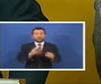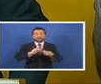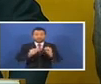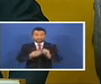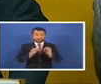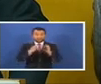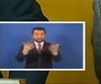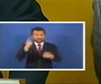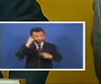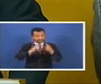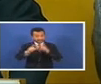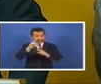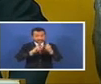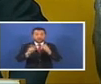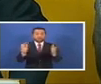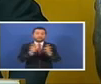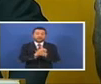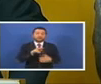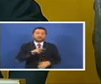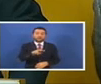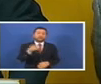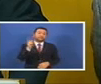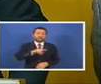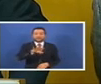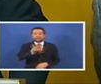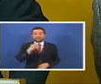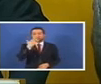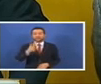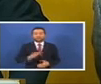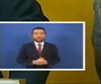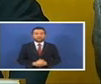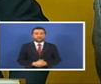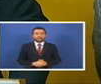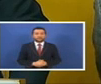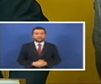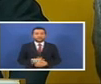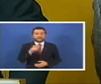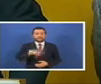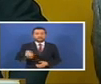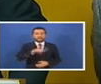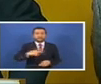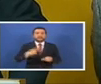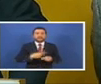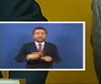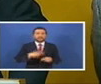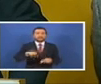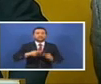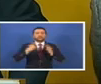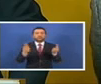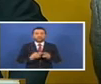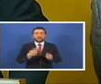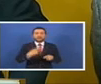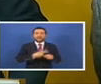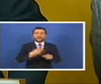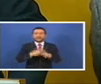çözüm, diyalog ve barıştan başka bir seçenek yok. Bunlar denendi, günümüz dünyasında